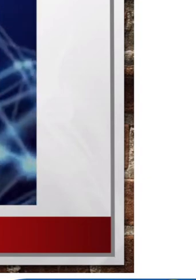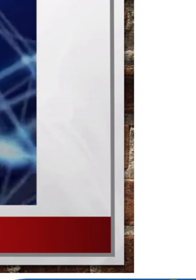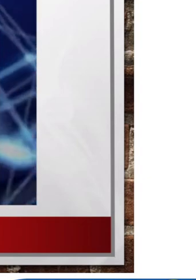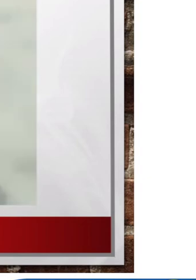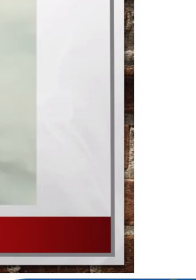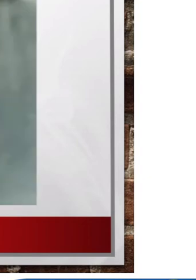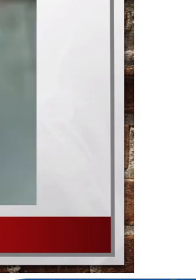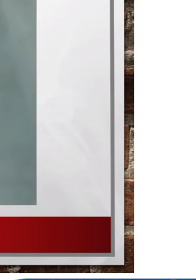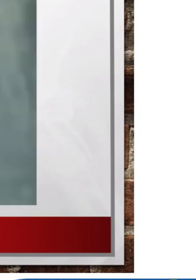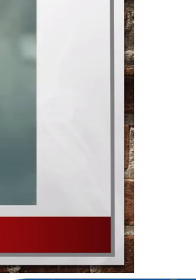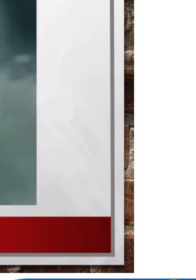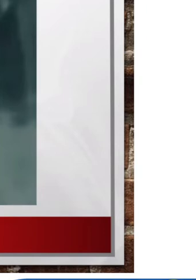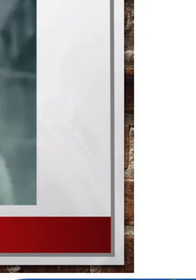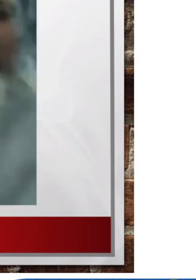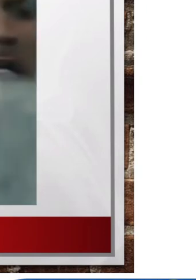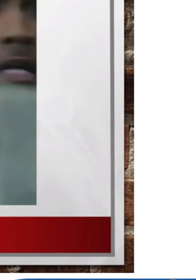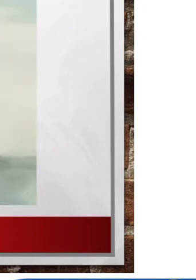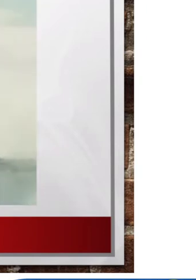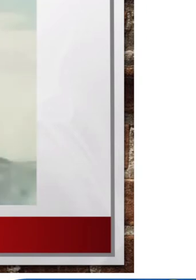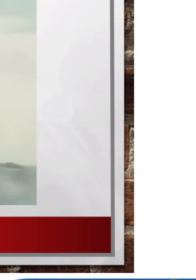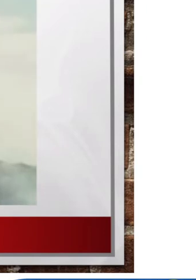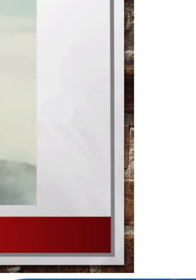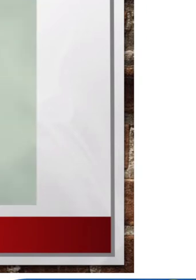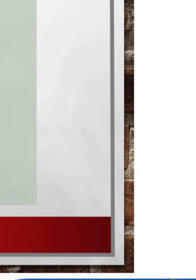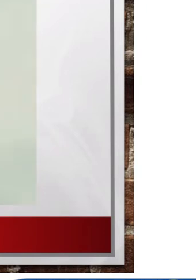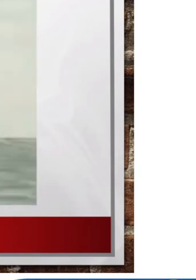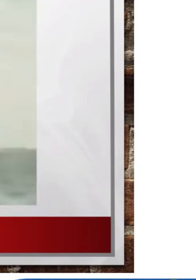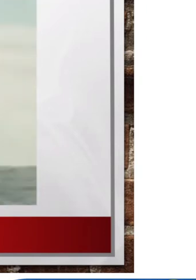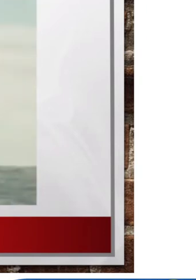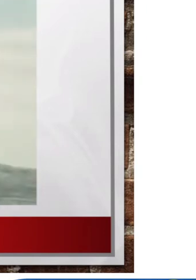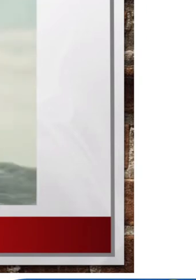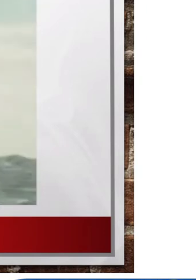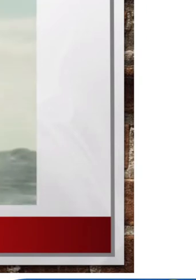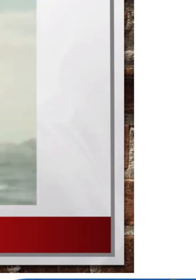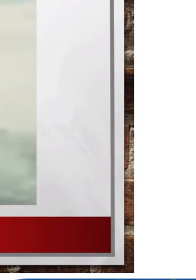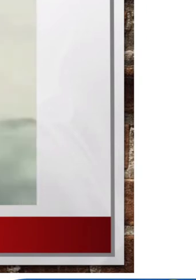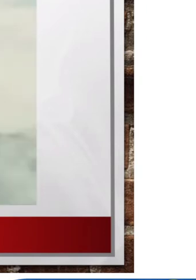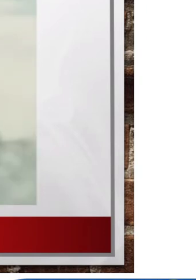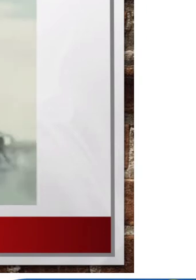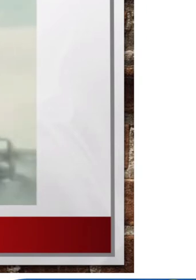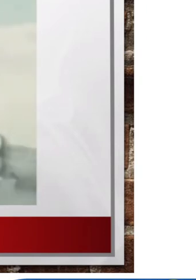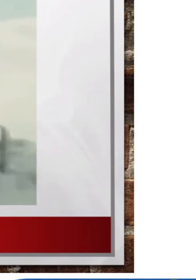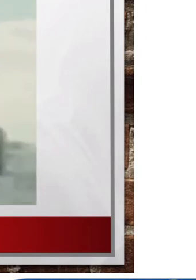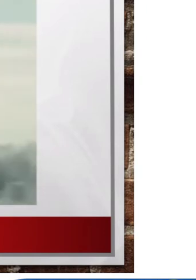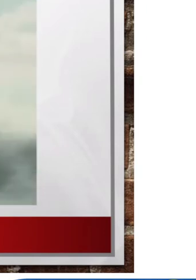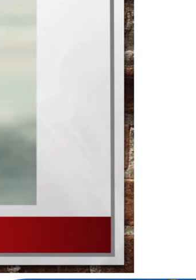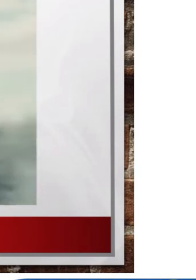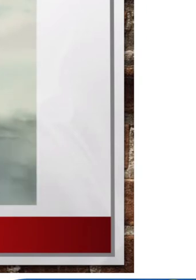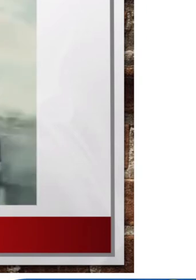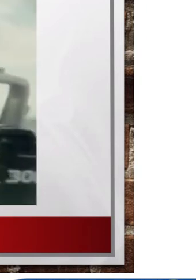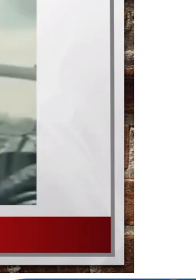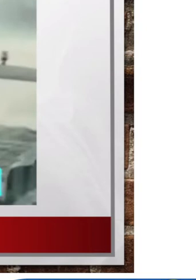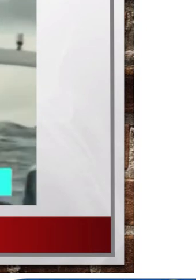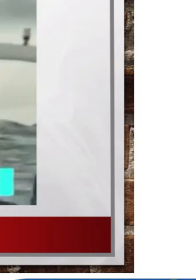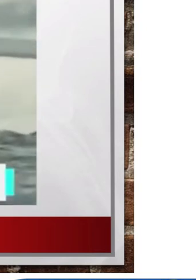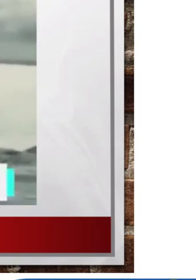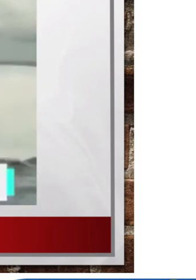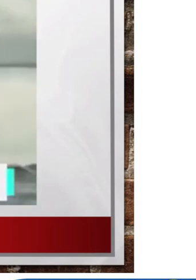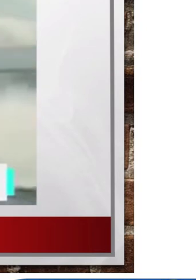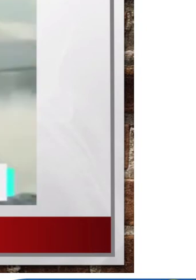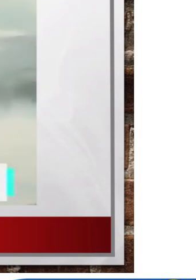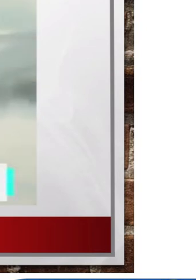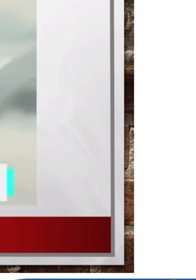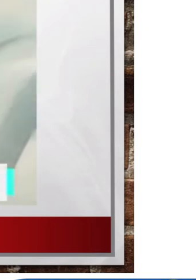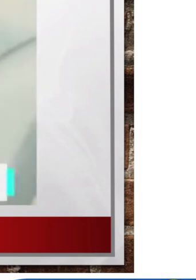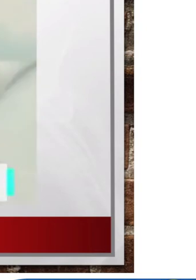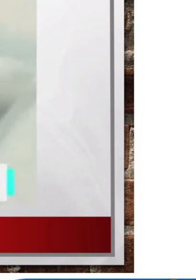kapag may tsunami at nasa open sea ka, hindi mo mararamdaman na may tsunami na palang paparating. Makikita mo lang siya or